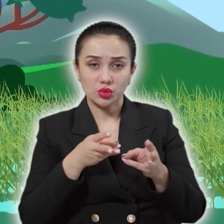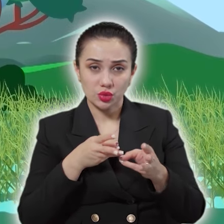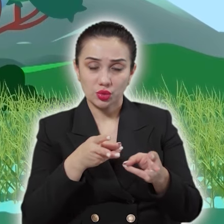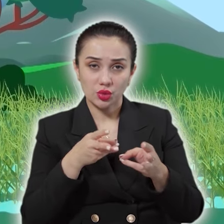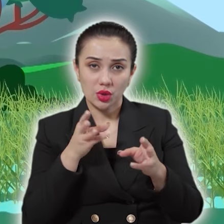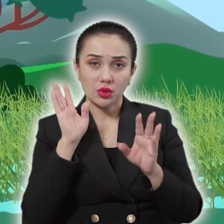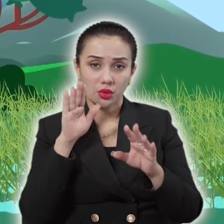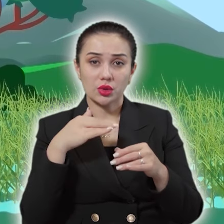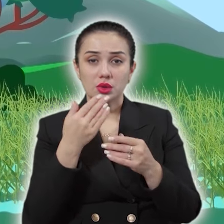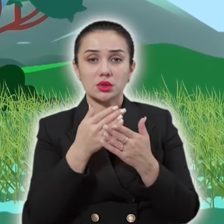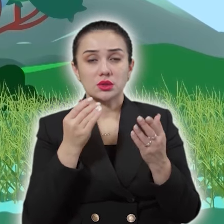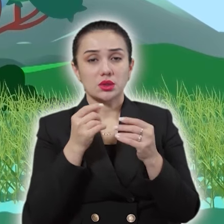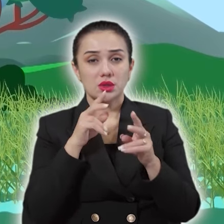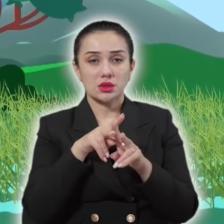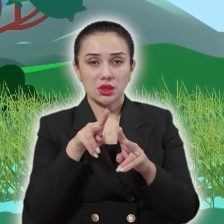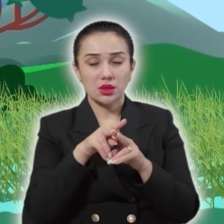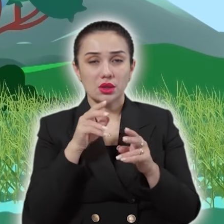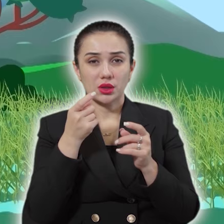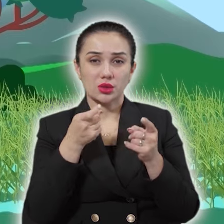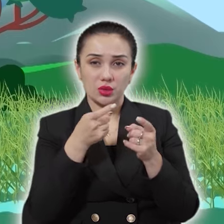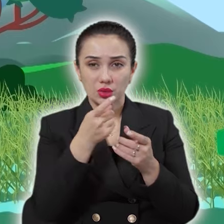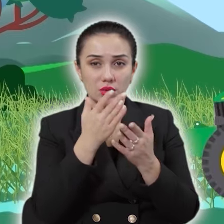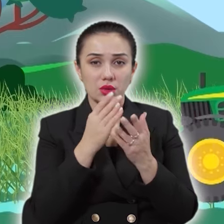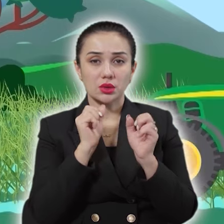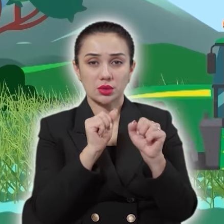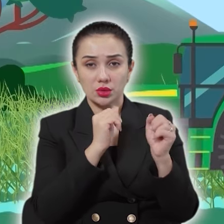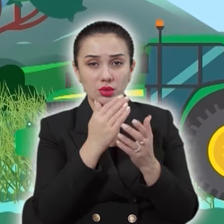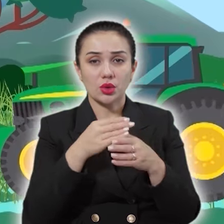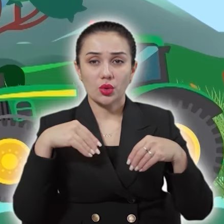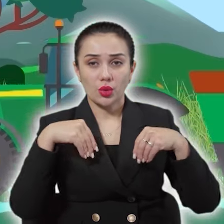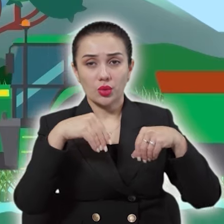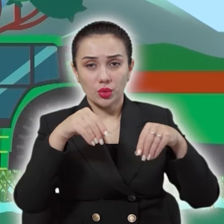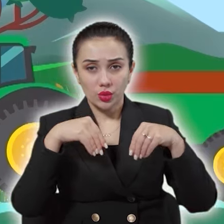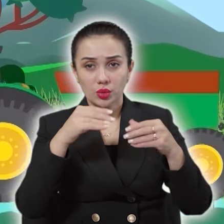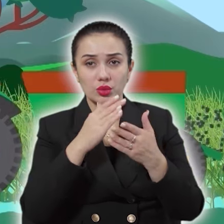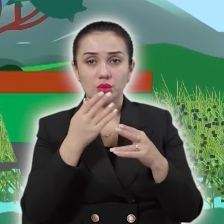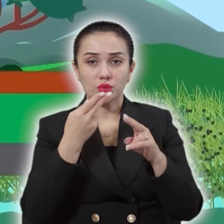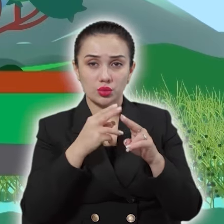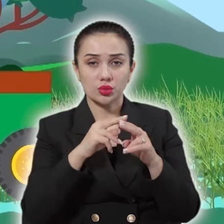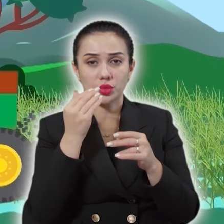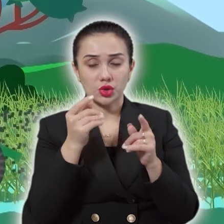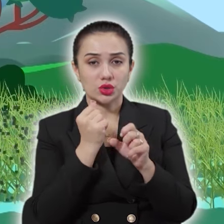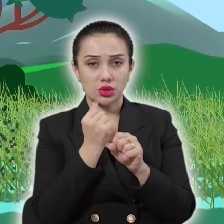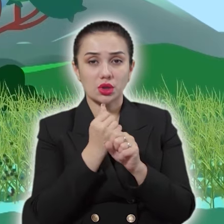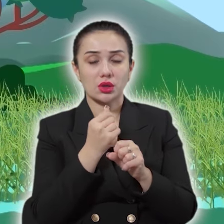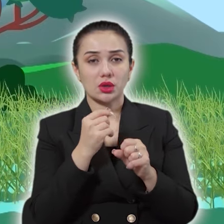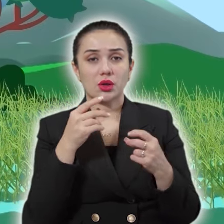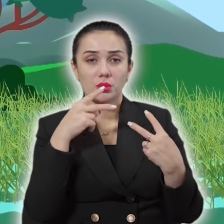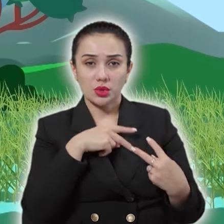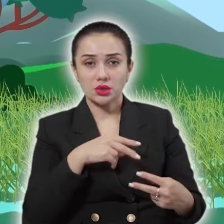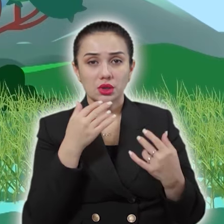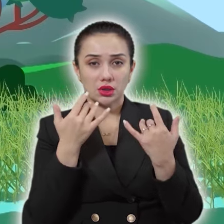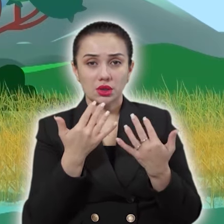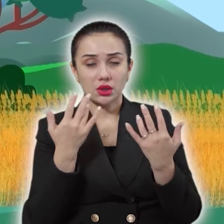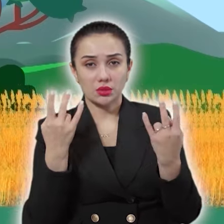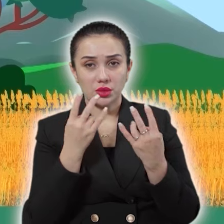suv quyiladi. Zarar kunandalardan himoya qilinadi. O'g'it solinadi. Bu ishlar ham ancha mashaqqat talab